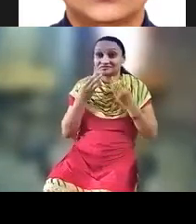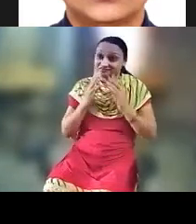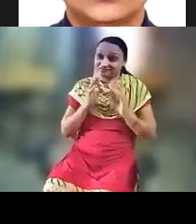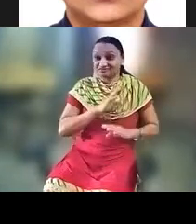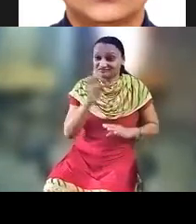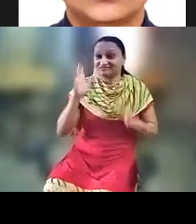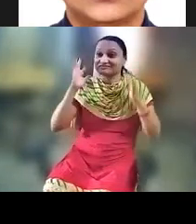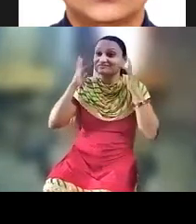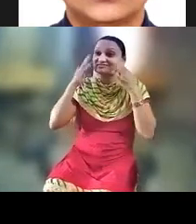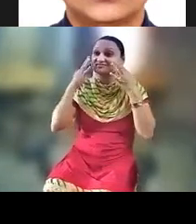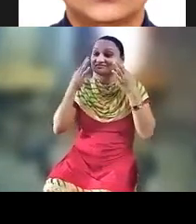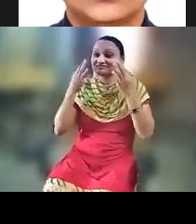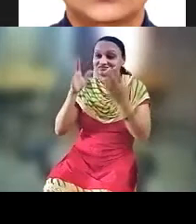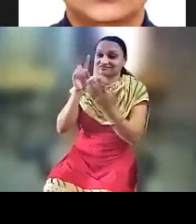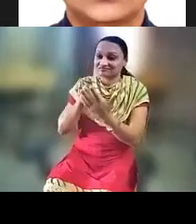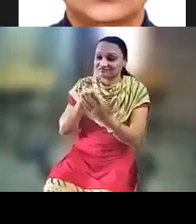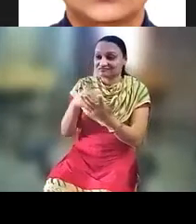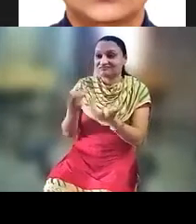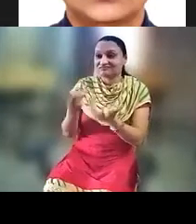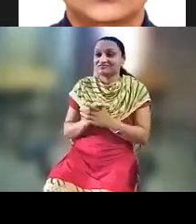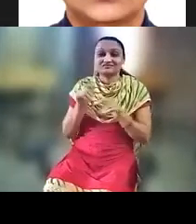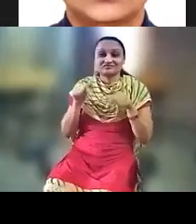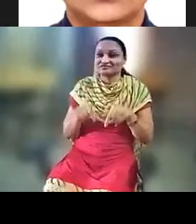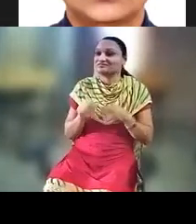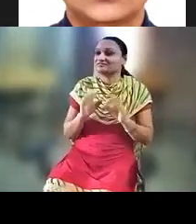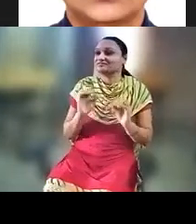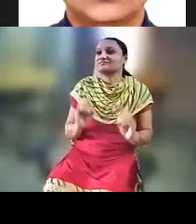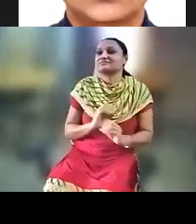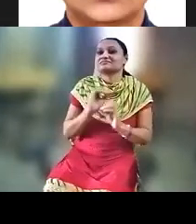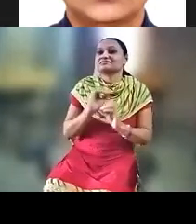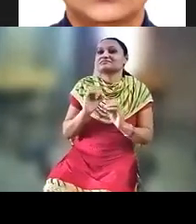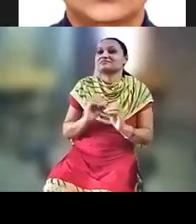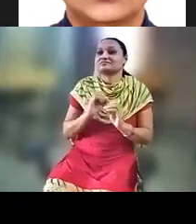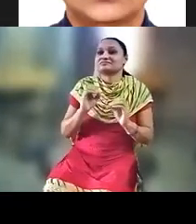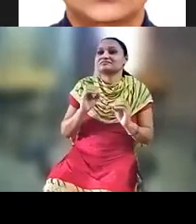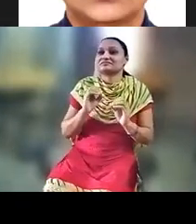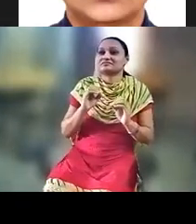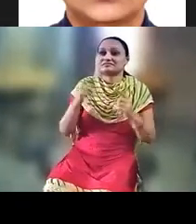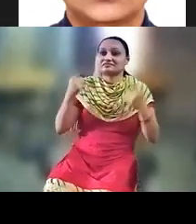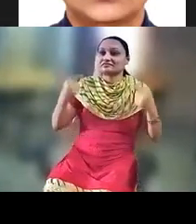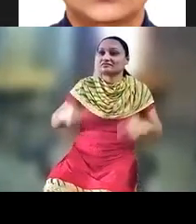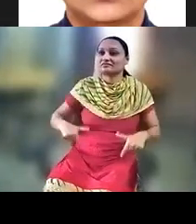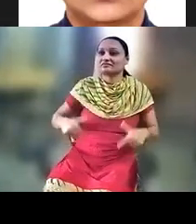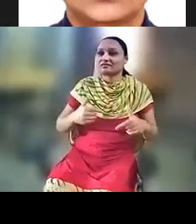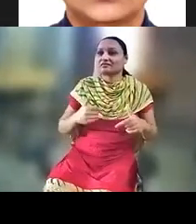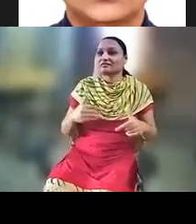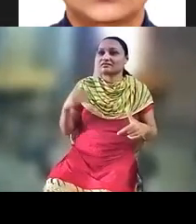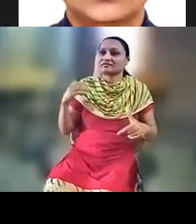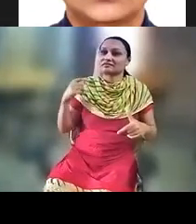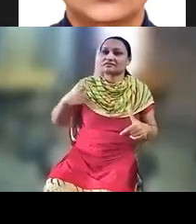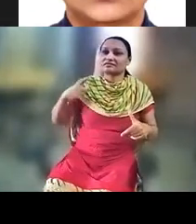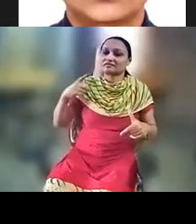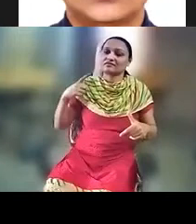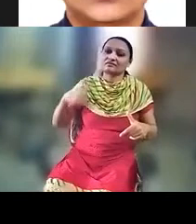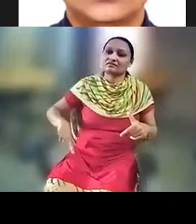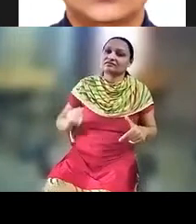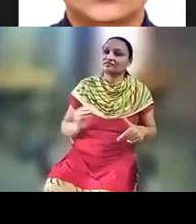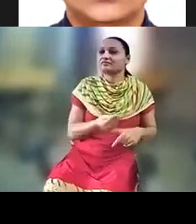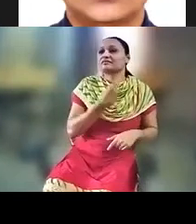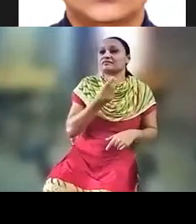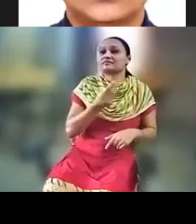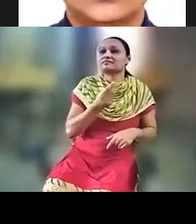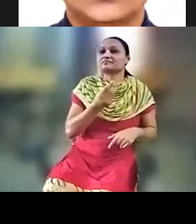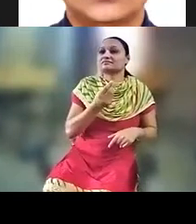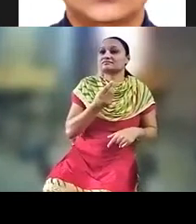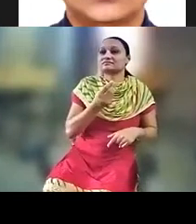जाते थे, पढ़ते थे, अब वो सब नहीं कर रहे हैं, तो फिजिकल एक्टिविटी कम हो गई, बैठे रहना बढ़ गया, तो इस सब से